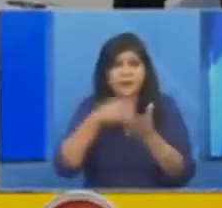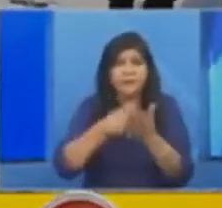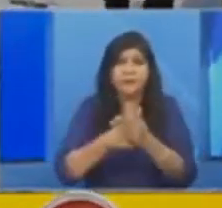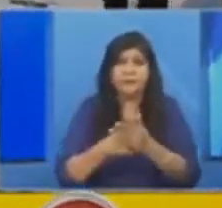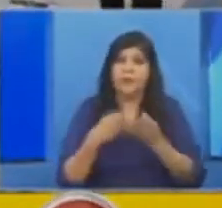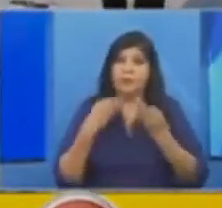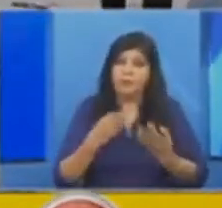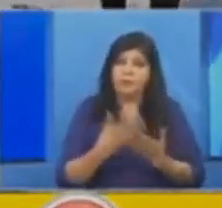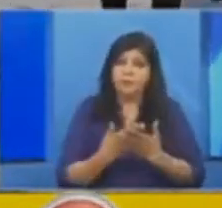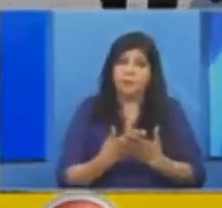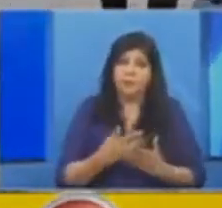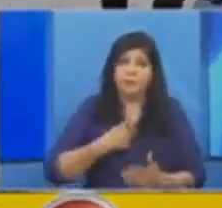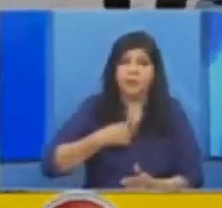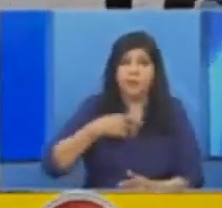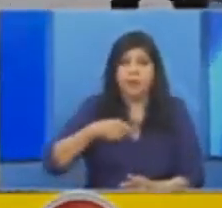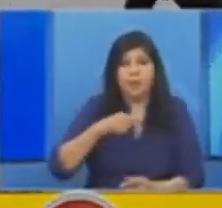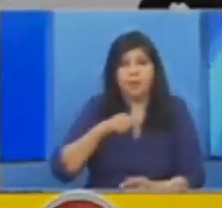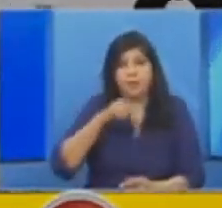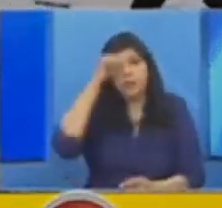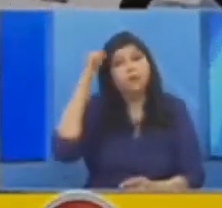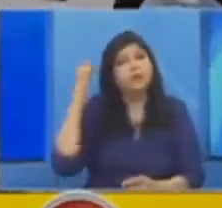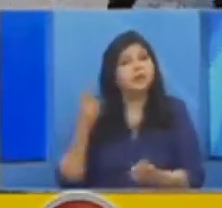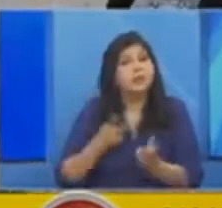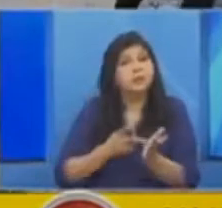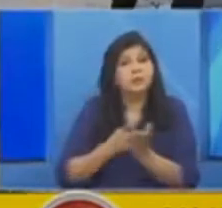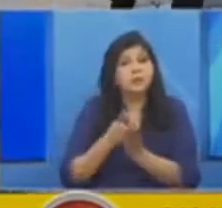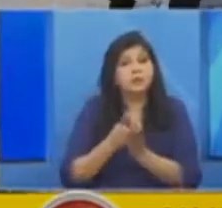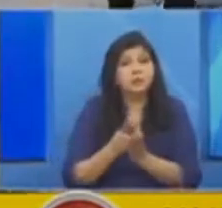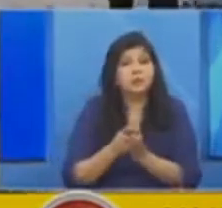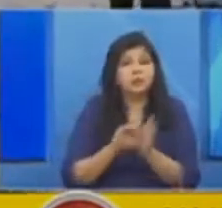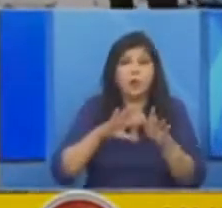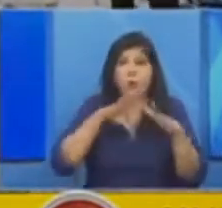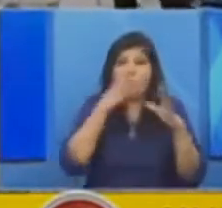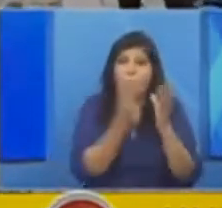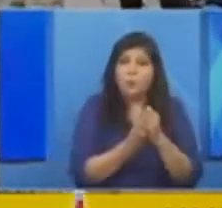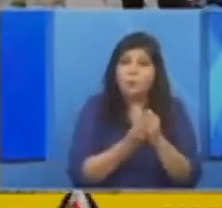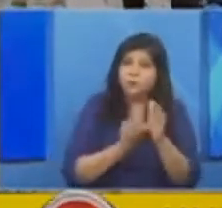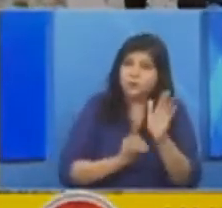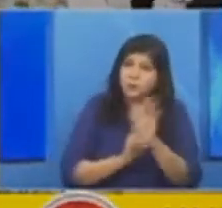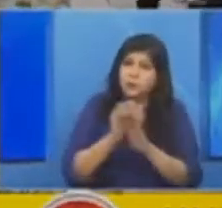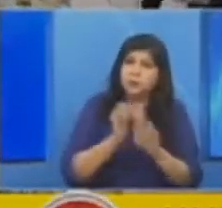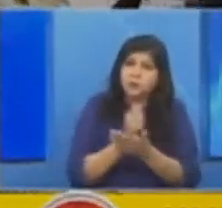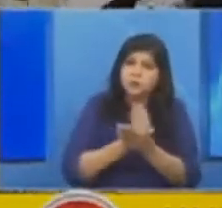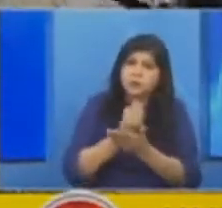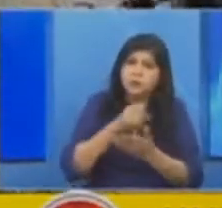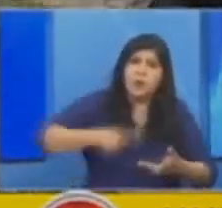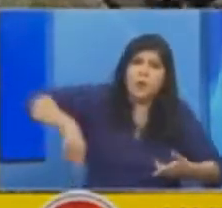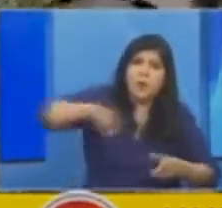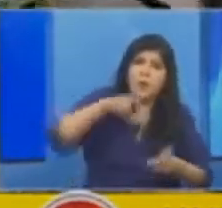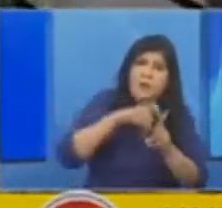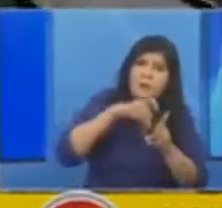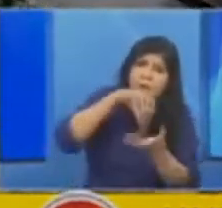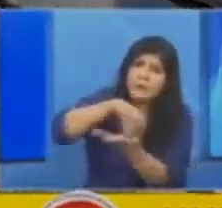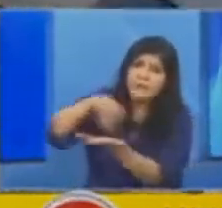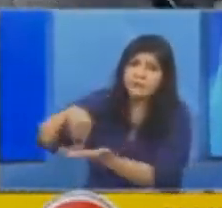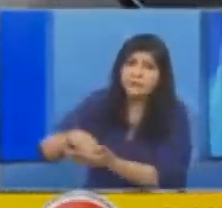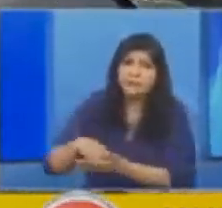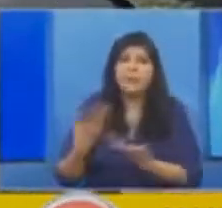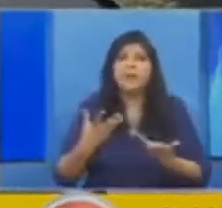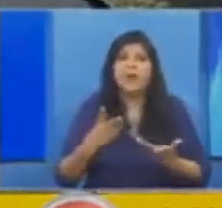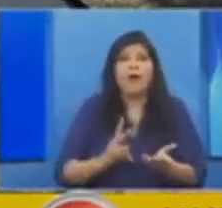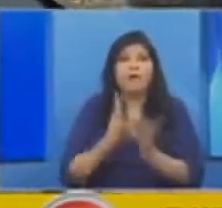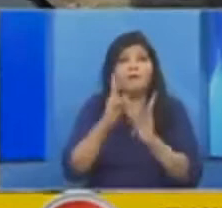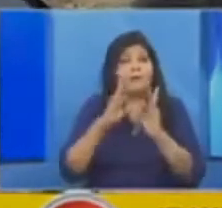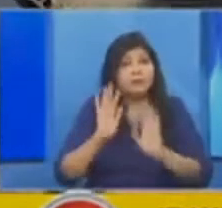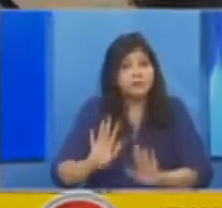है, एक भारतिय कृशिकोष तयार किया जा रहा है, इसमें हर एक जिले में क्या-क्या फसल होती है,